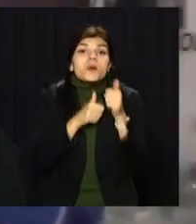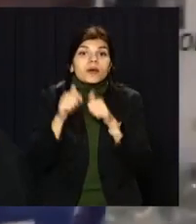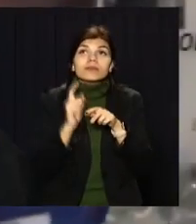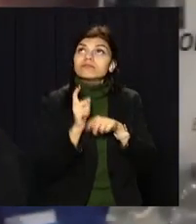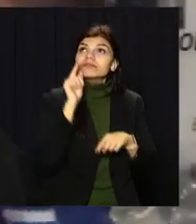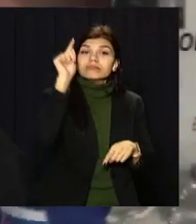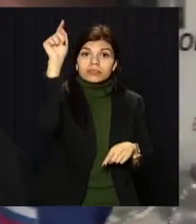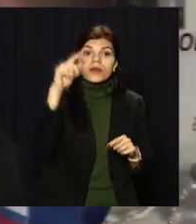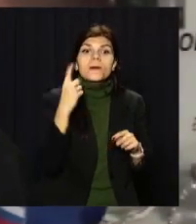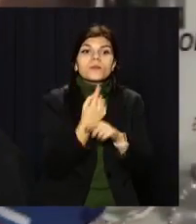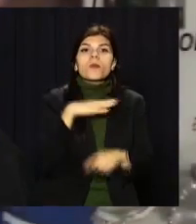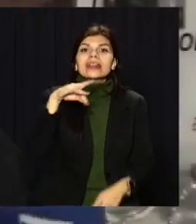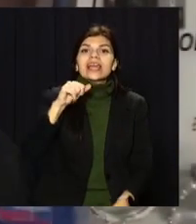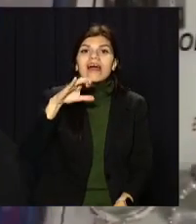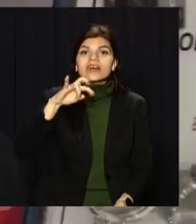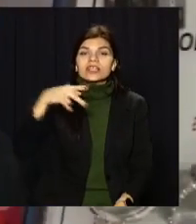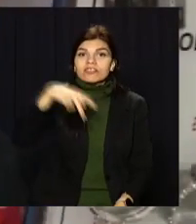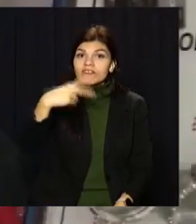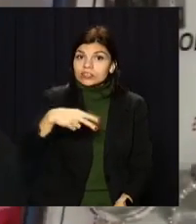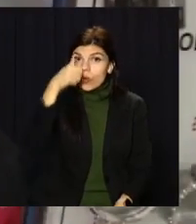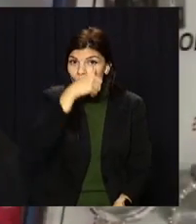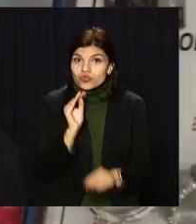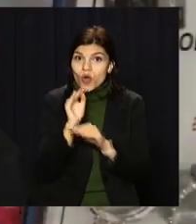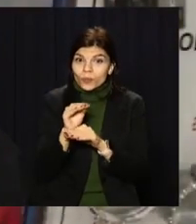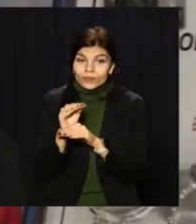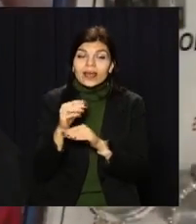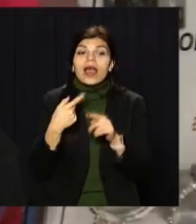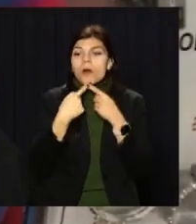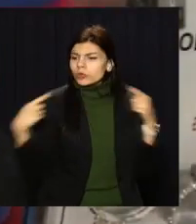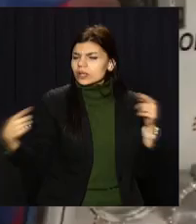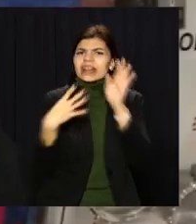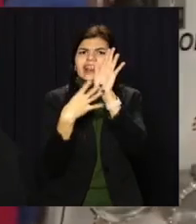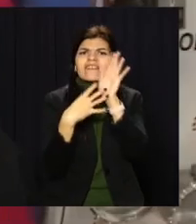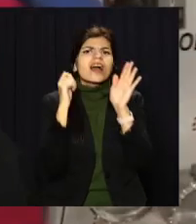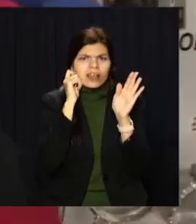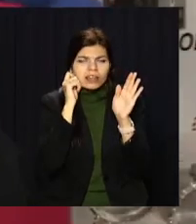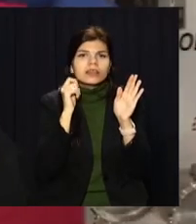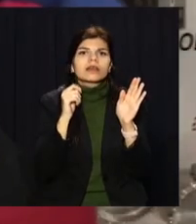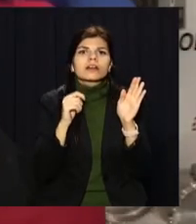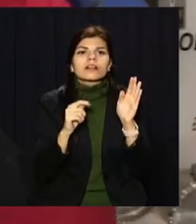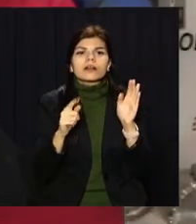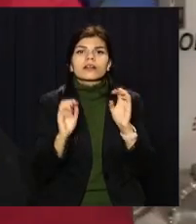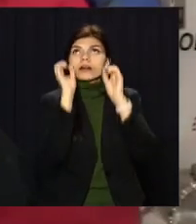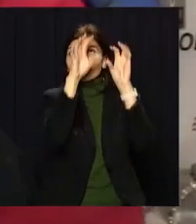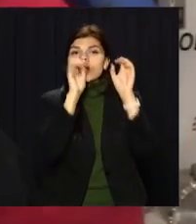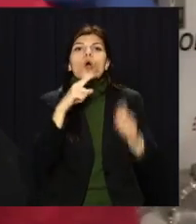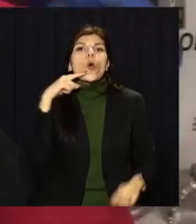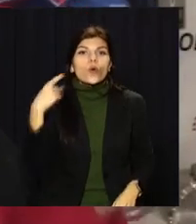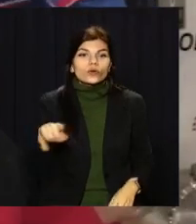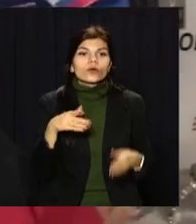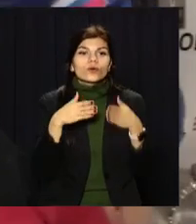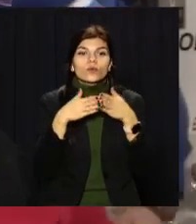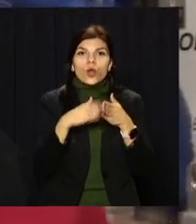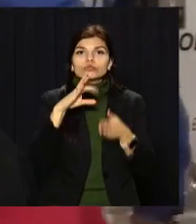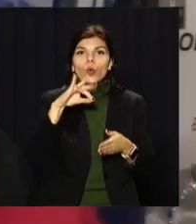відбувся у травні 2020 року. Останні 9 років американських астронавтів на орбіту доставляли російські